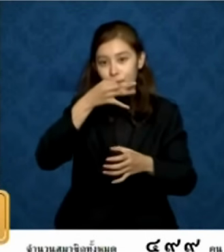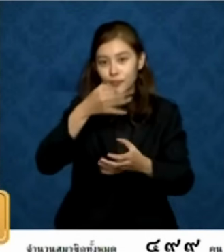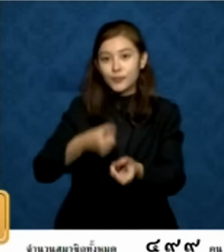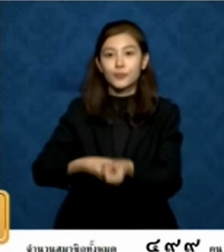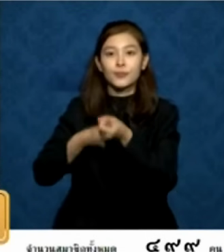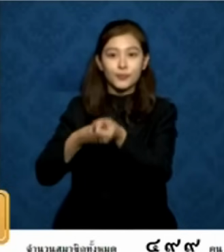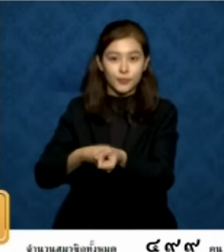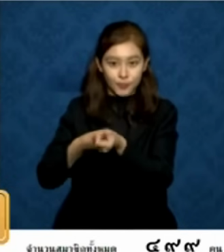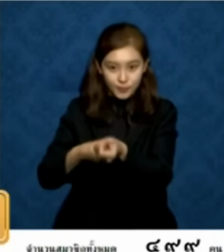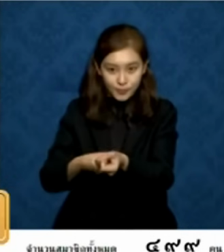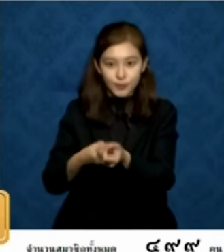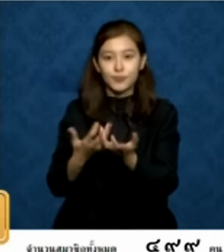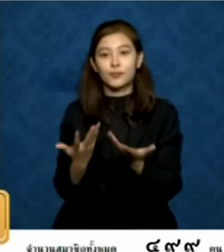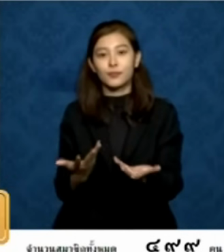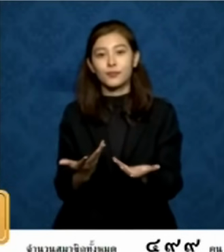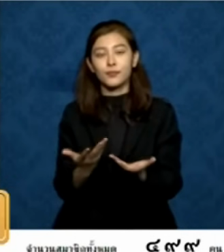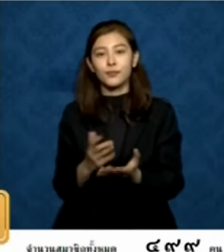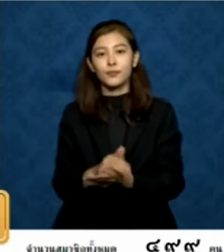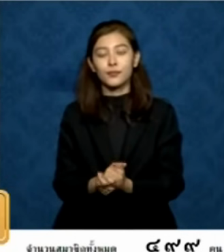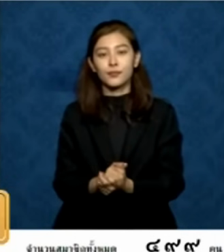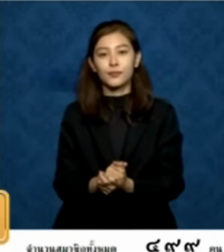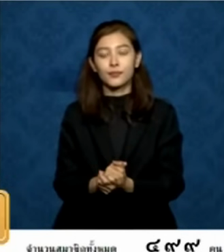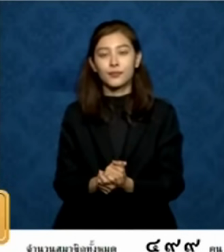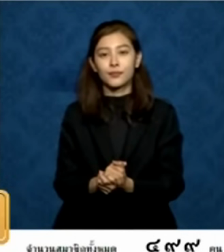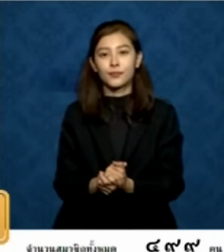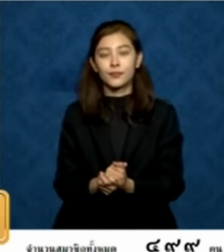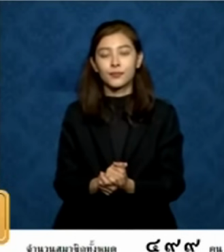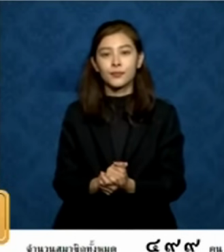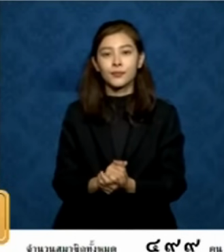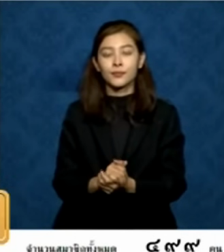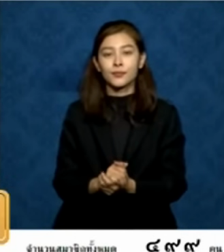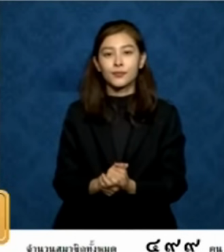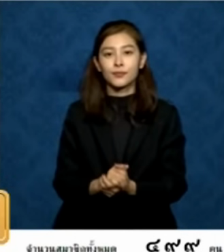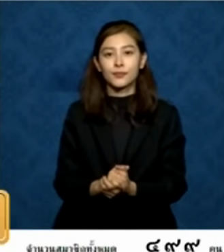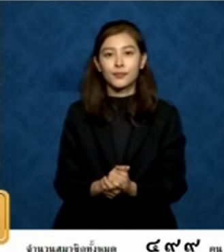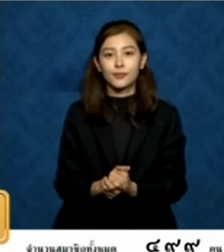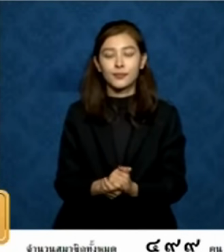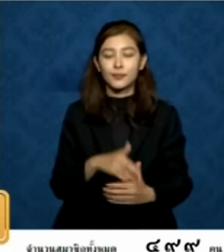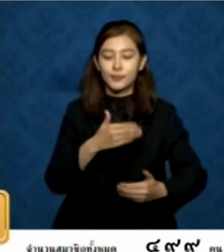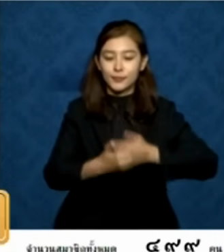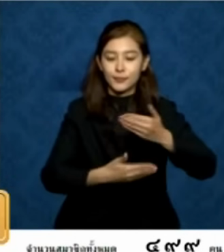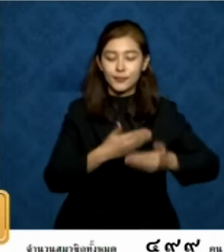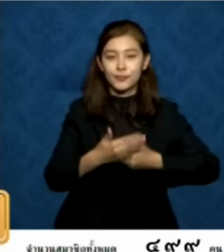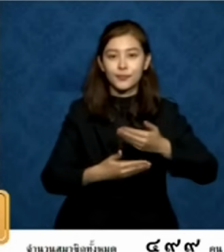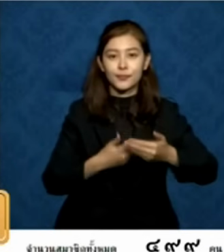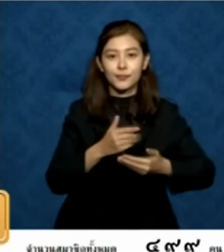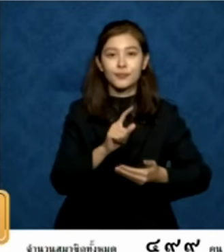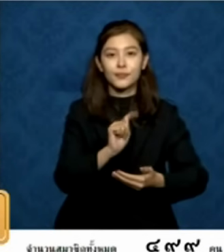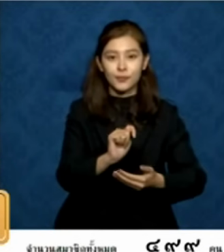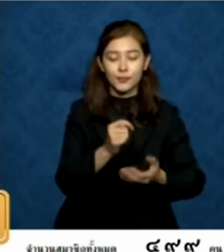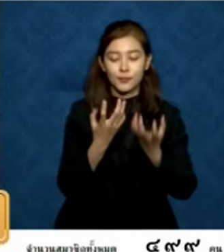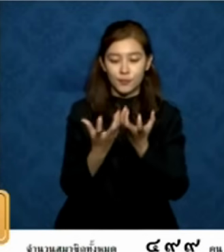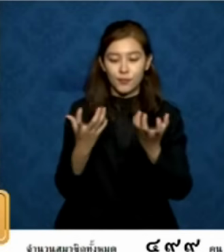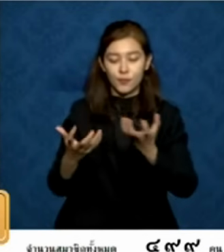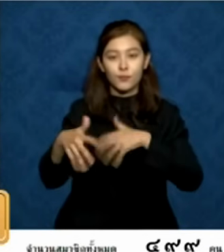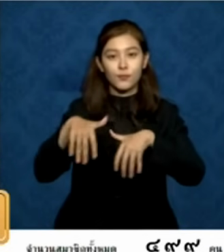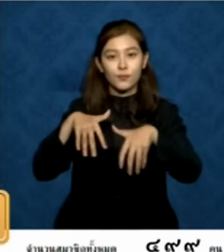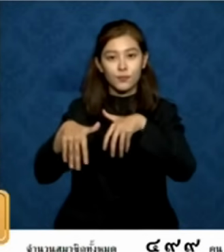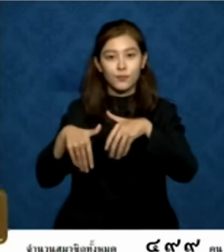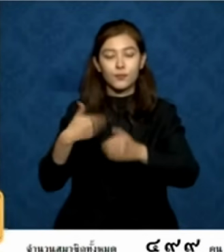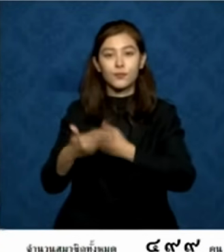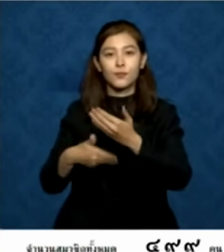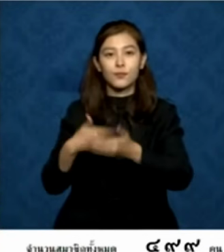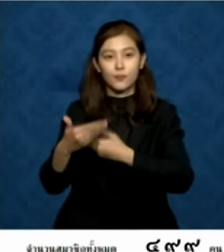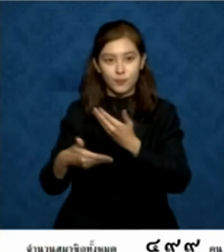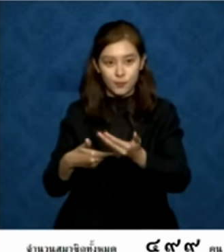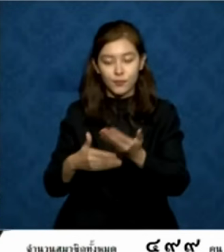และวิสาหกิจชุมชนส่งเสริมช่องทางการตลาดสินค้าชุมชนให้ครอบคลุมทุกช่องท